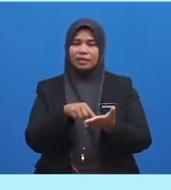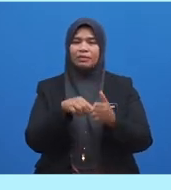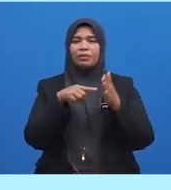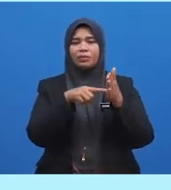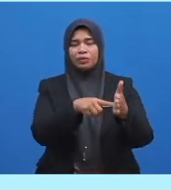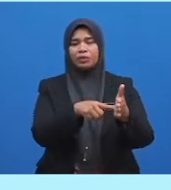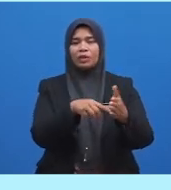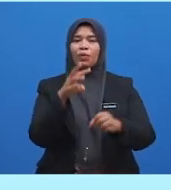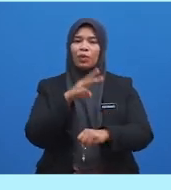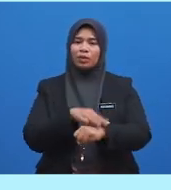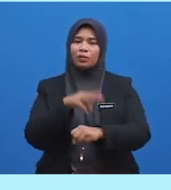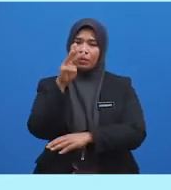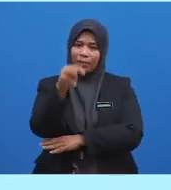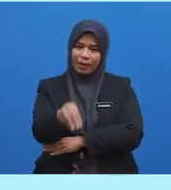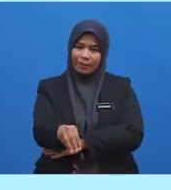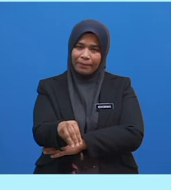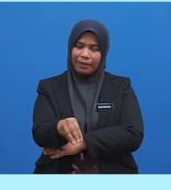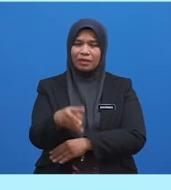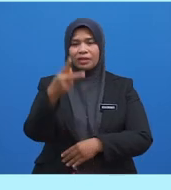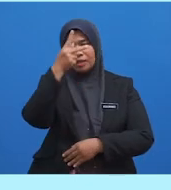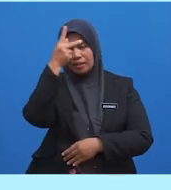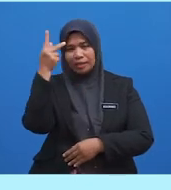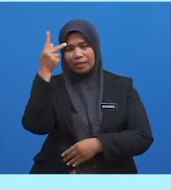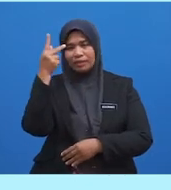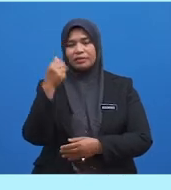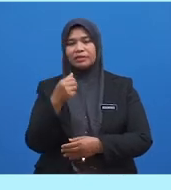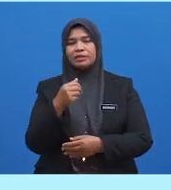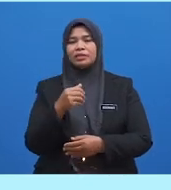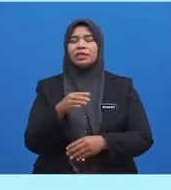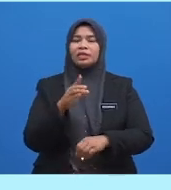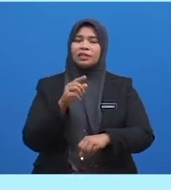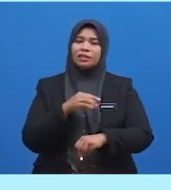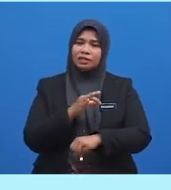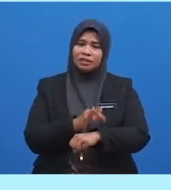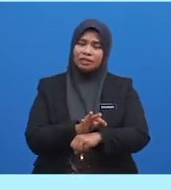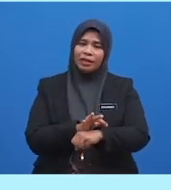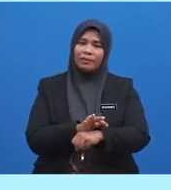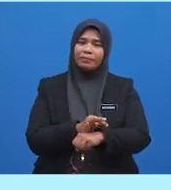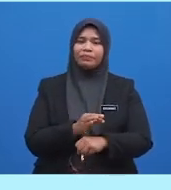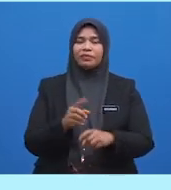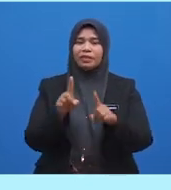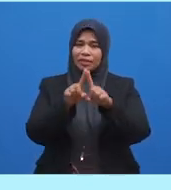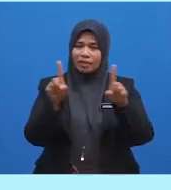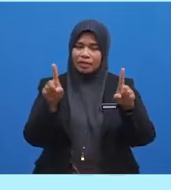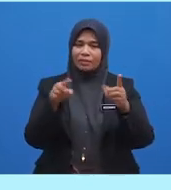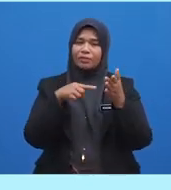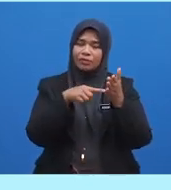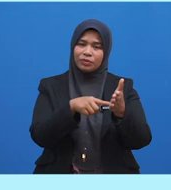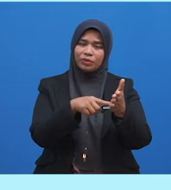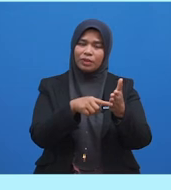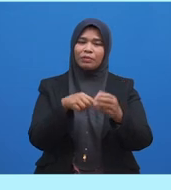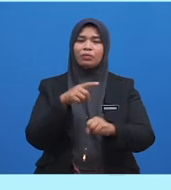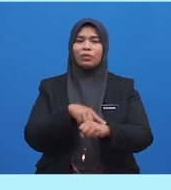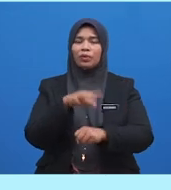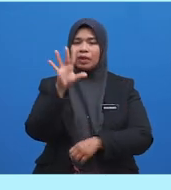menunjukkan waktu malam kerana jam didinding itu menunjukkan pukul